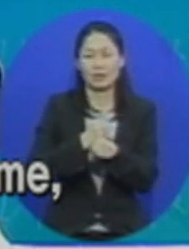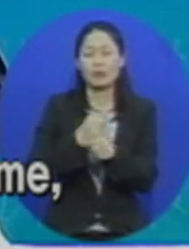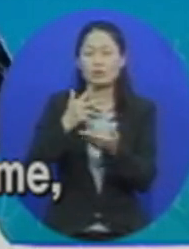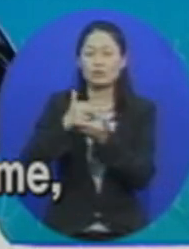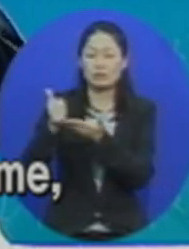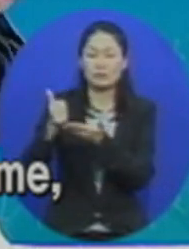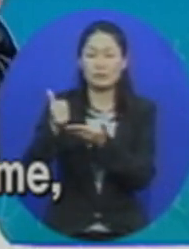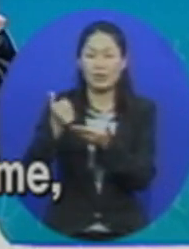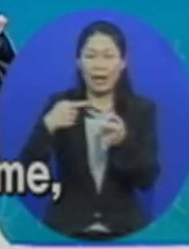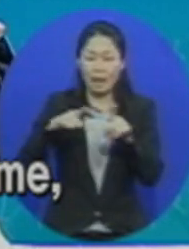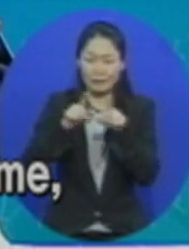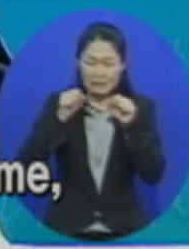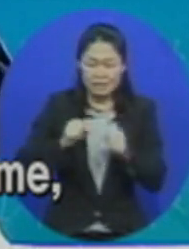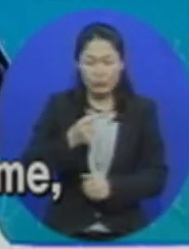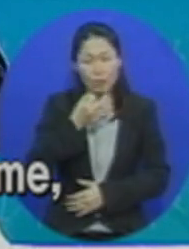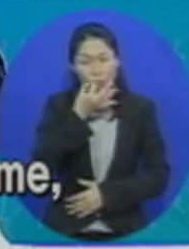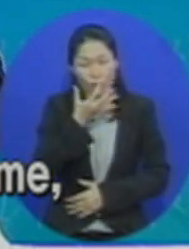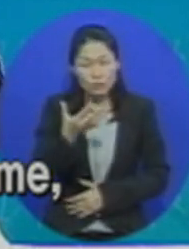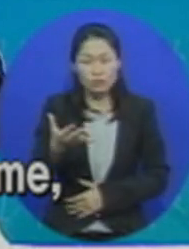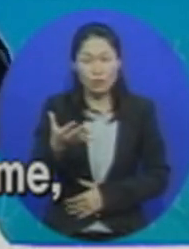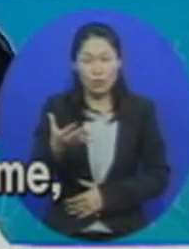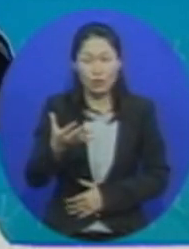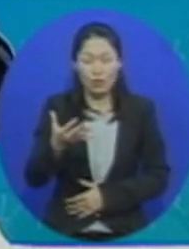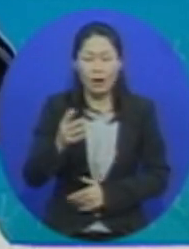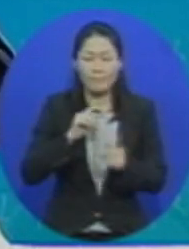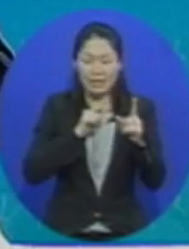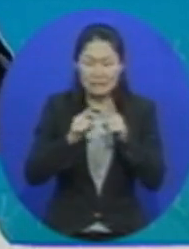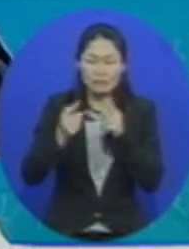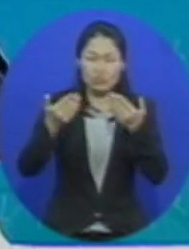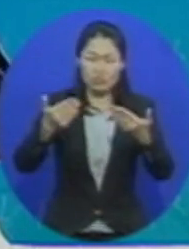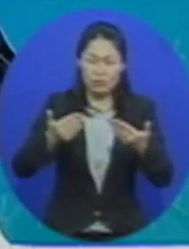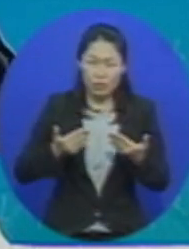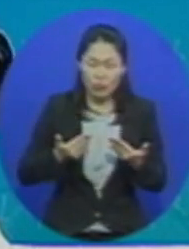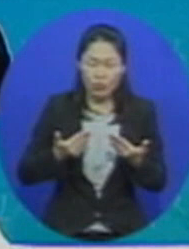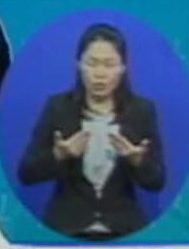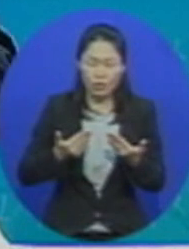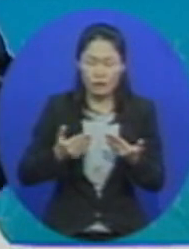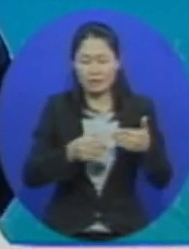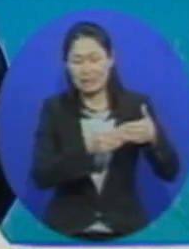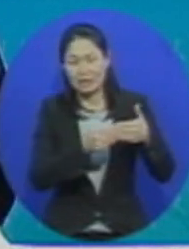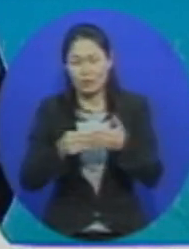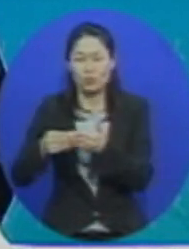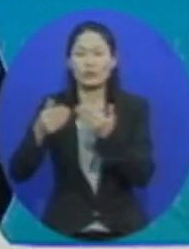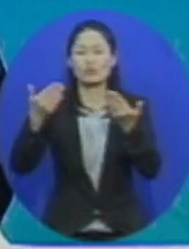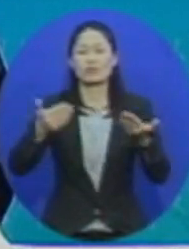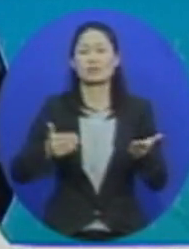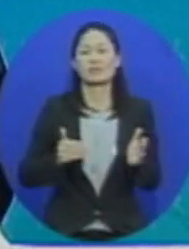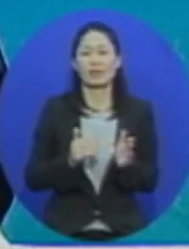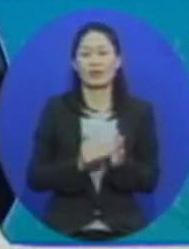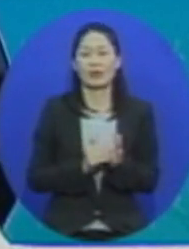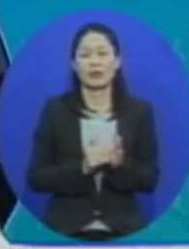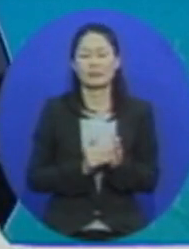주님이 함께 계심을 보여 주시고 그리고 말씀하시고 그리고 인도 해주셨어요